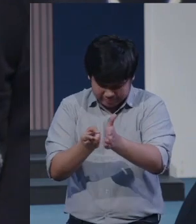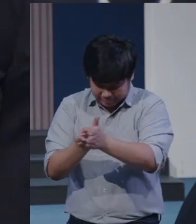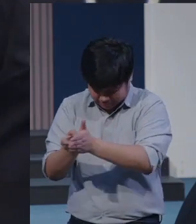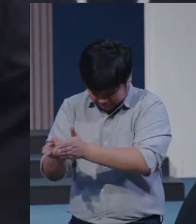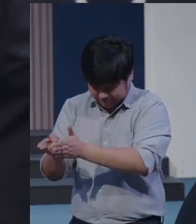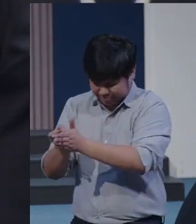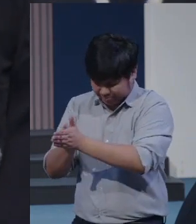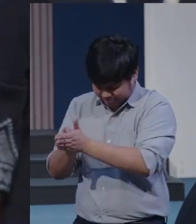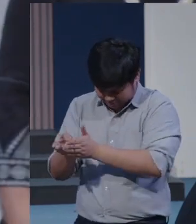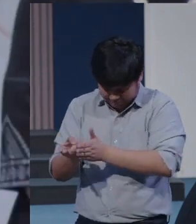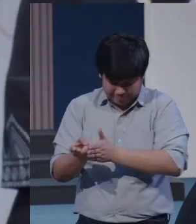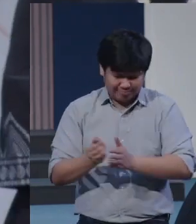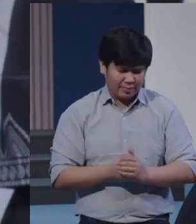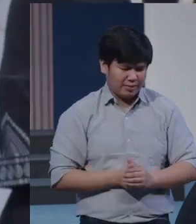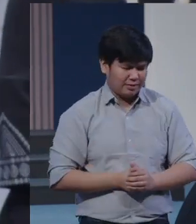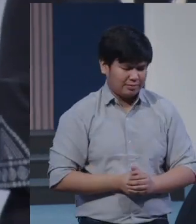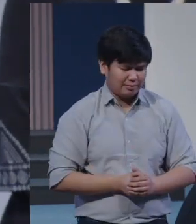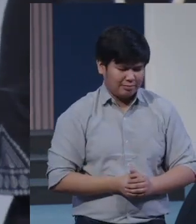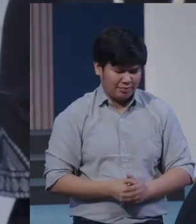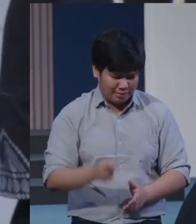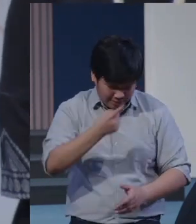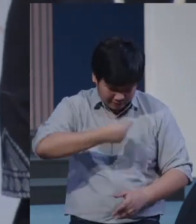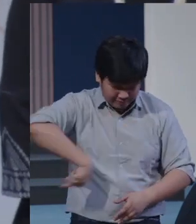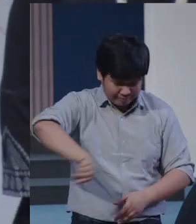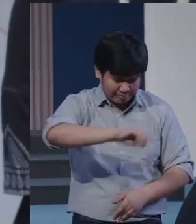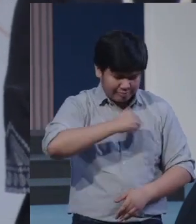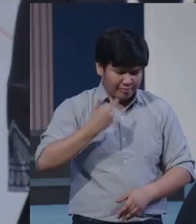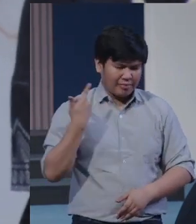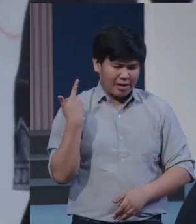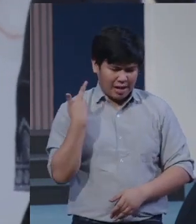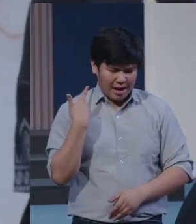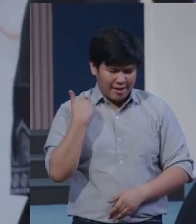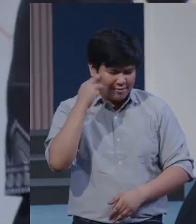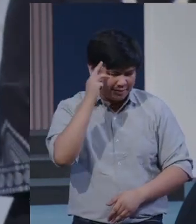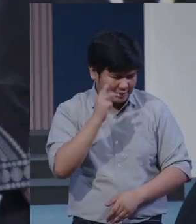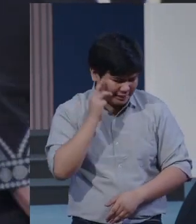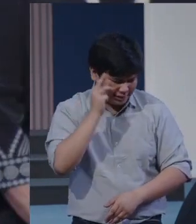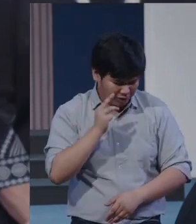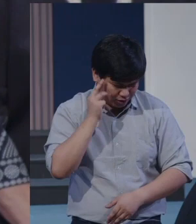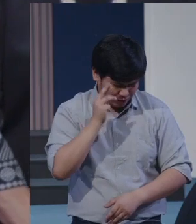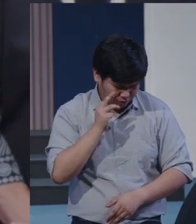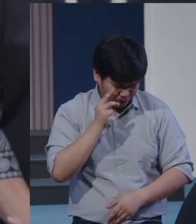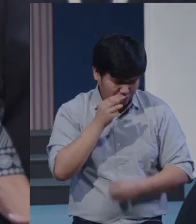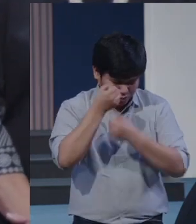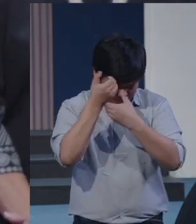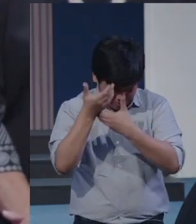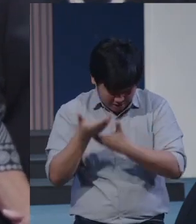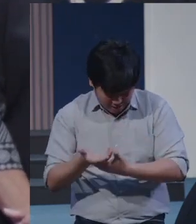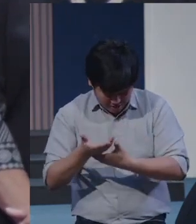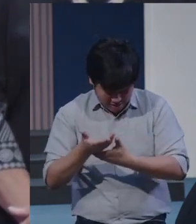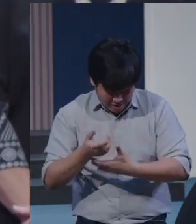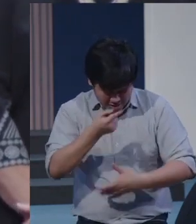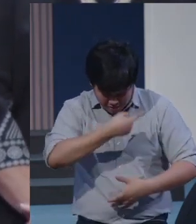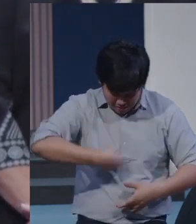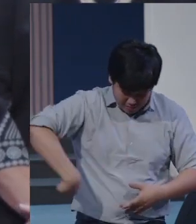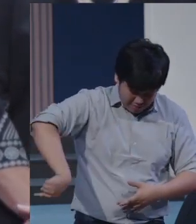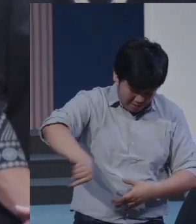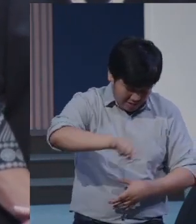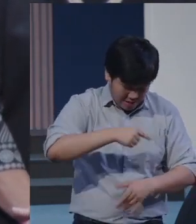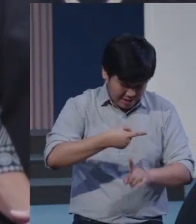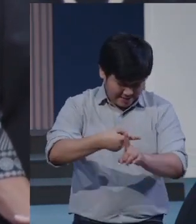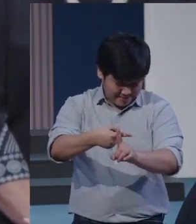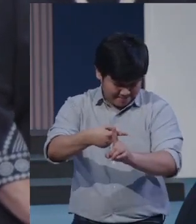isa na meron na kaming dahilan upang sundin ito sapagkat kami ay ipinanganak na